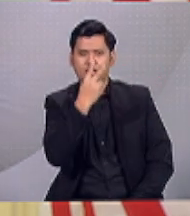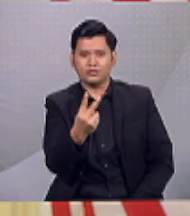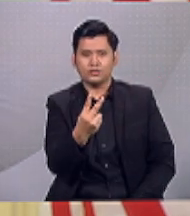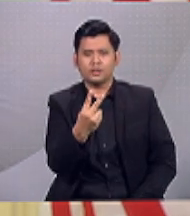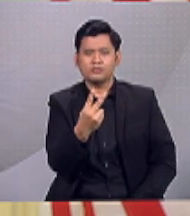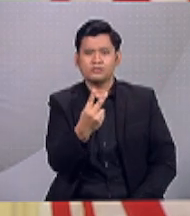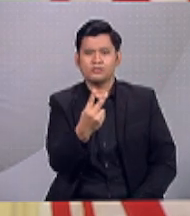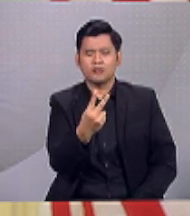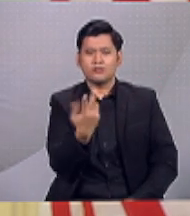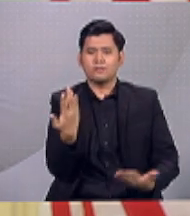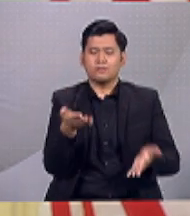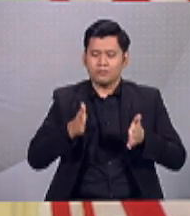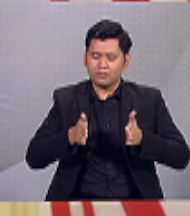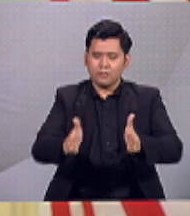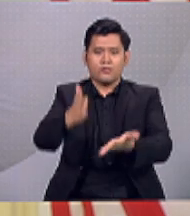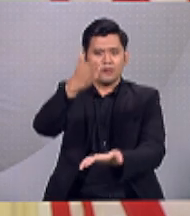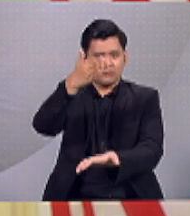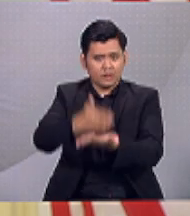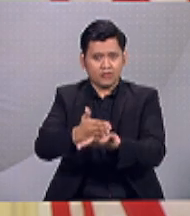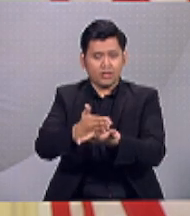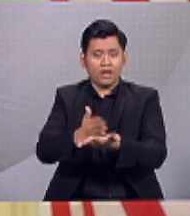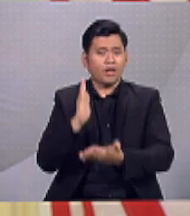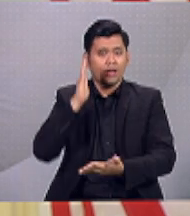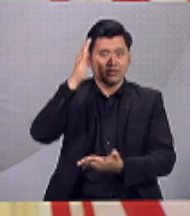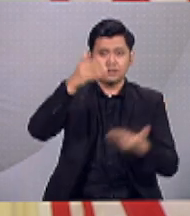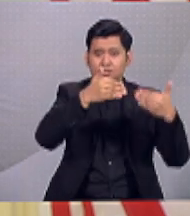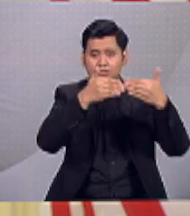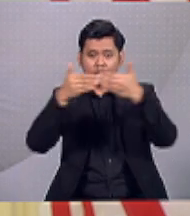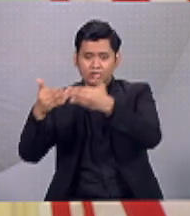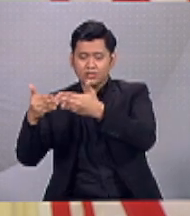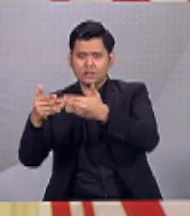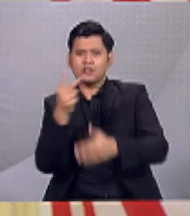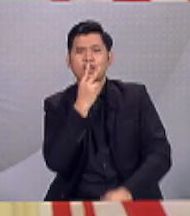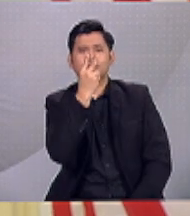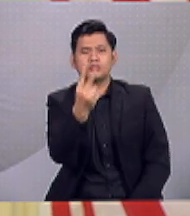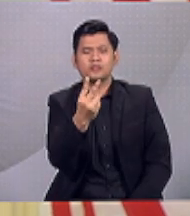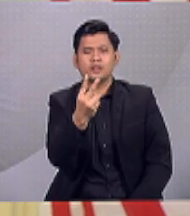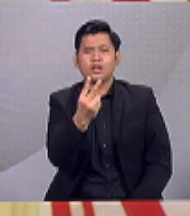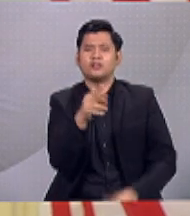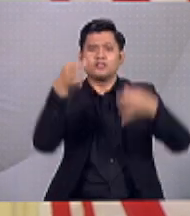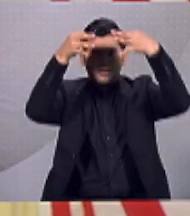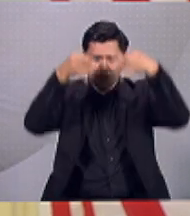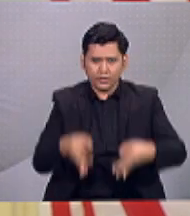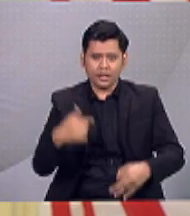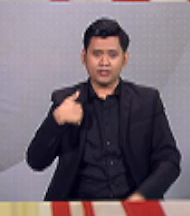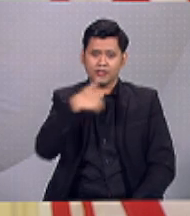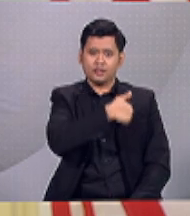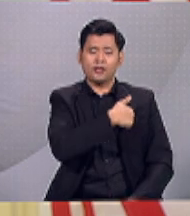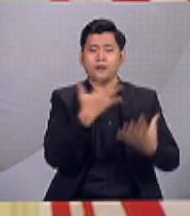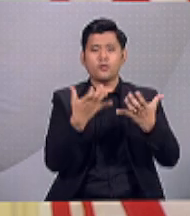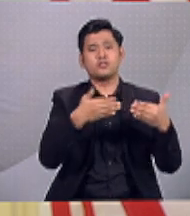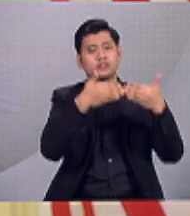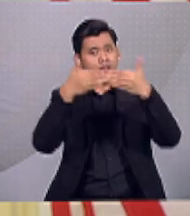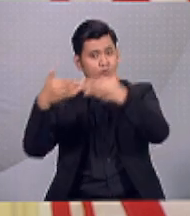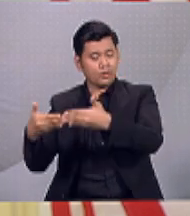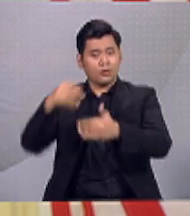ada sekatan rentas negeri itu akan diteruskan atau tidak bergantung kepada keputusan kita mengenai sambung atau